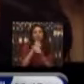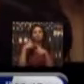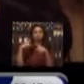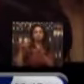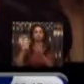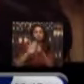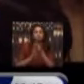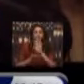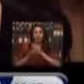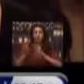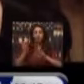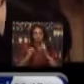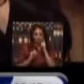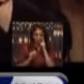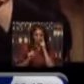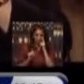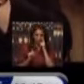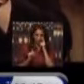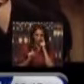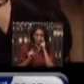أعرضها.